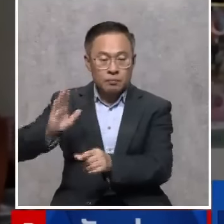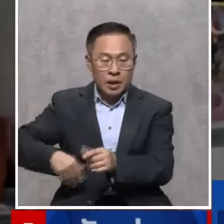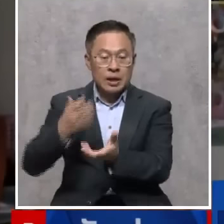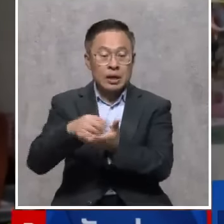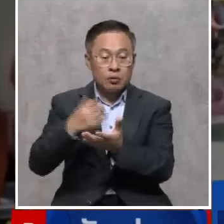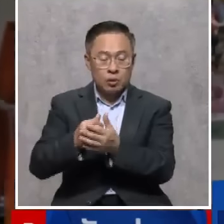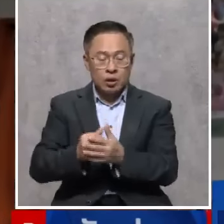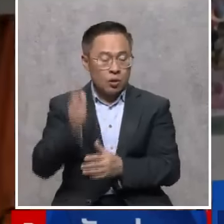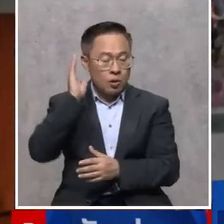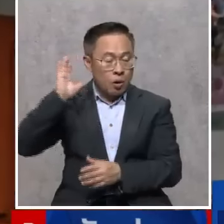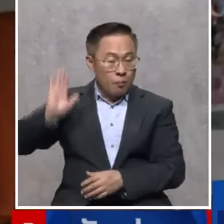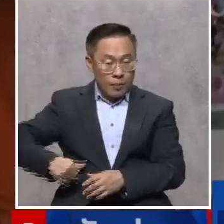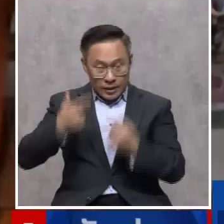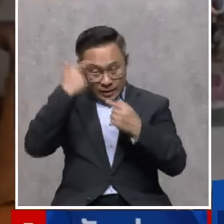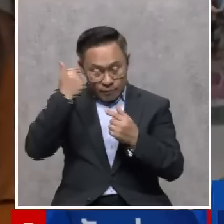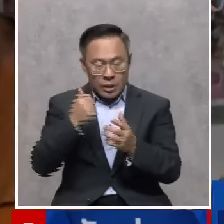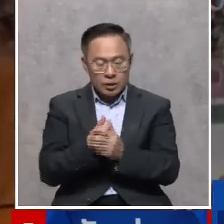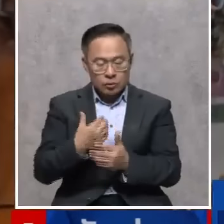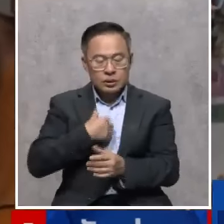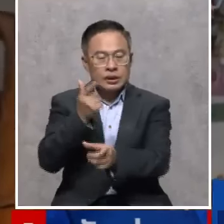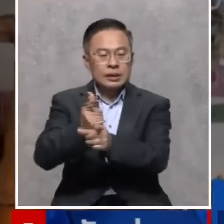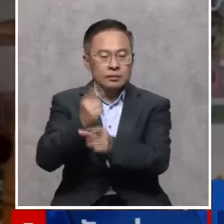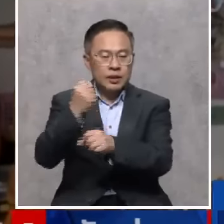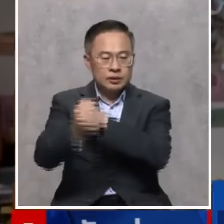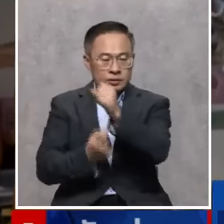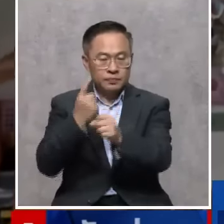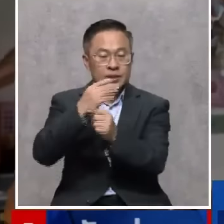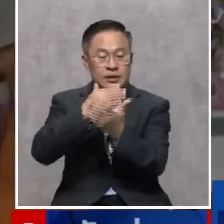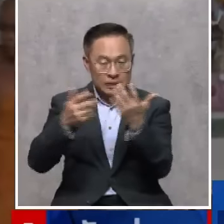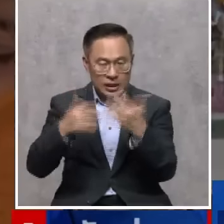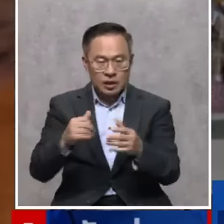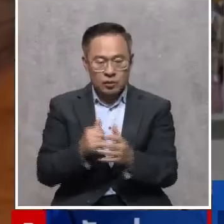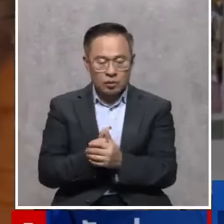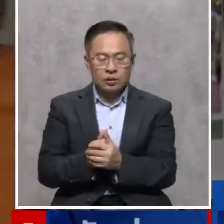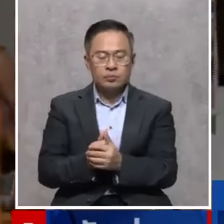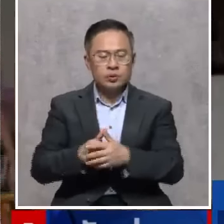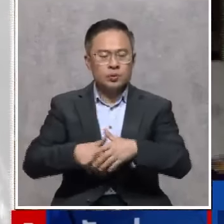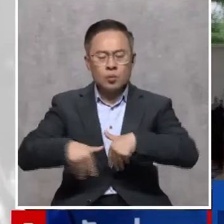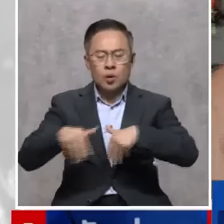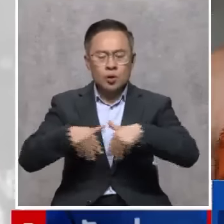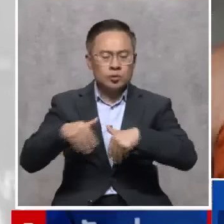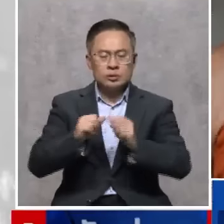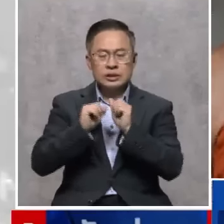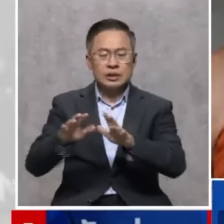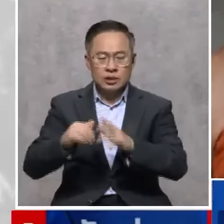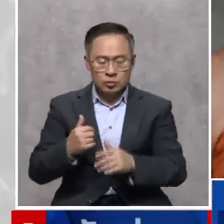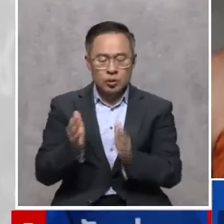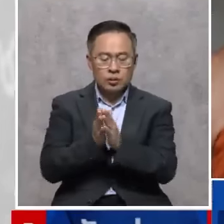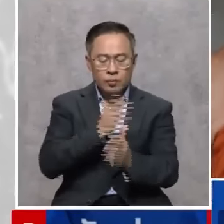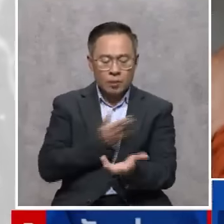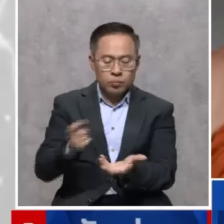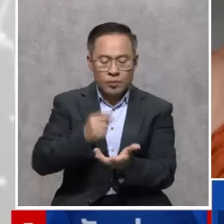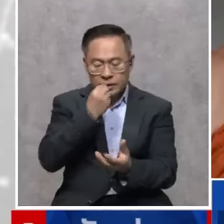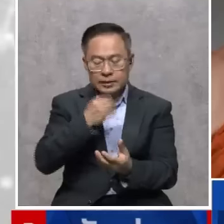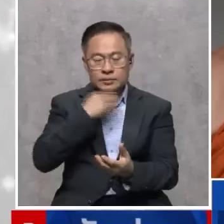แล้วนะคะส่วนตัวเองก็คอยเอาข้าวเอาน้ำให้กินเป็นข้าวก้นบาตรที่ญาติโยมเขาทำบุญมาพอให้ข้าวให้น้